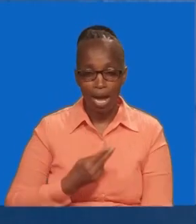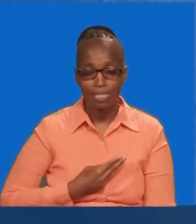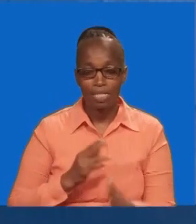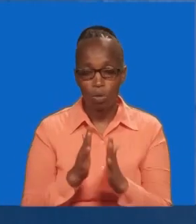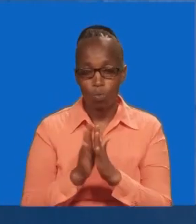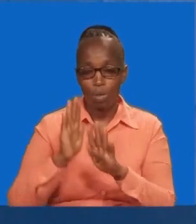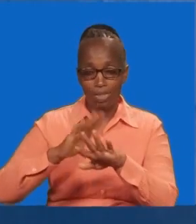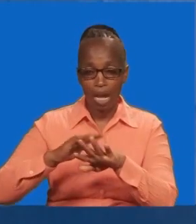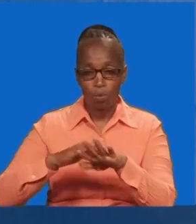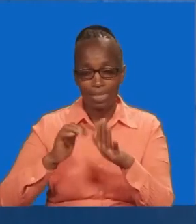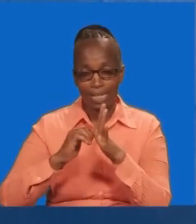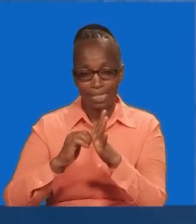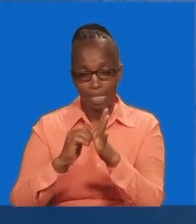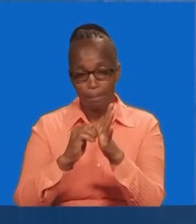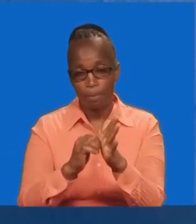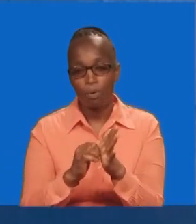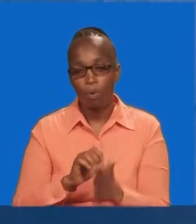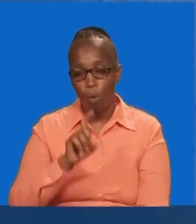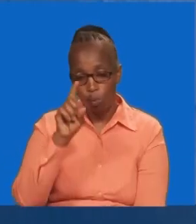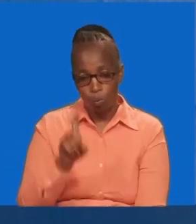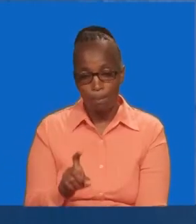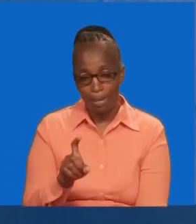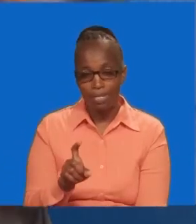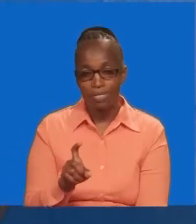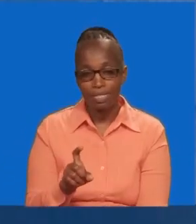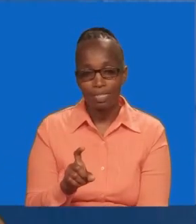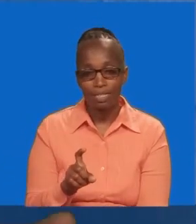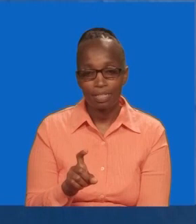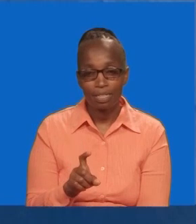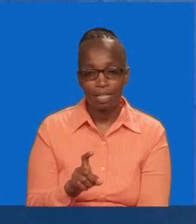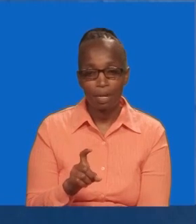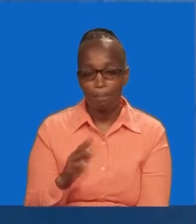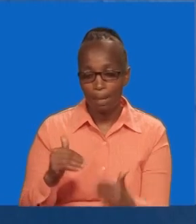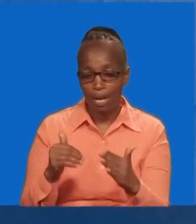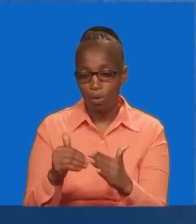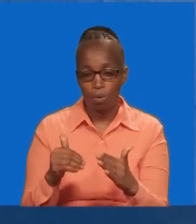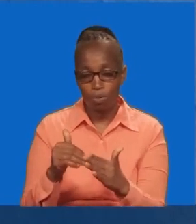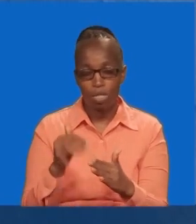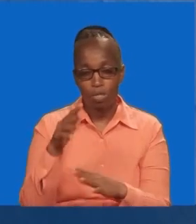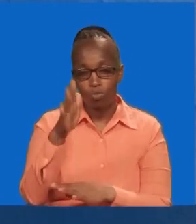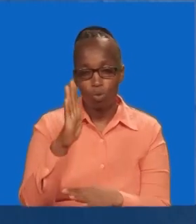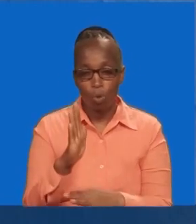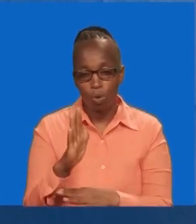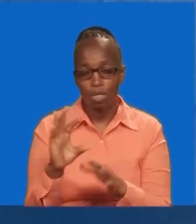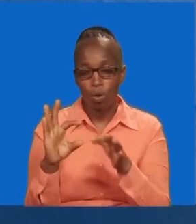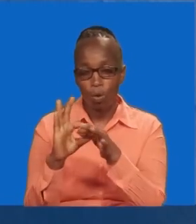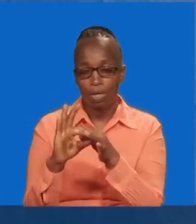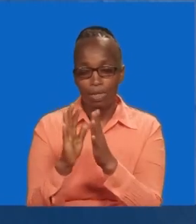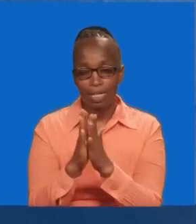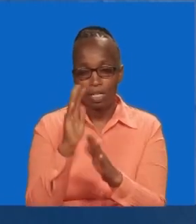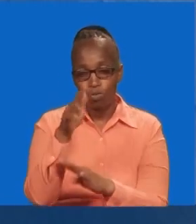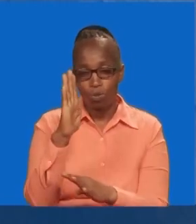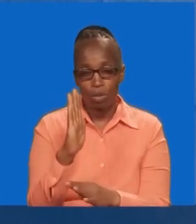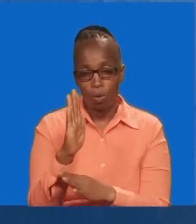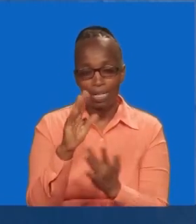mfano mzuri sana ya kwamba tunastahili kuwa karibu na Mungu, kuconnect na